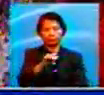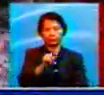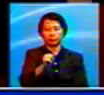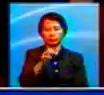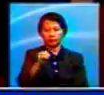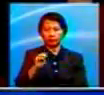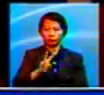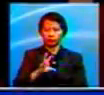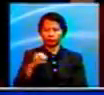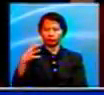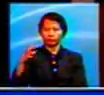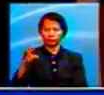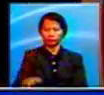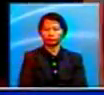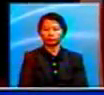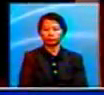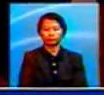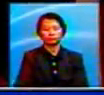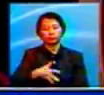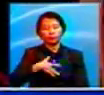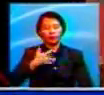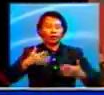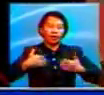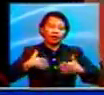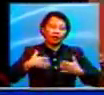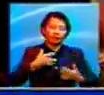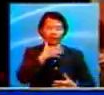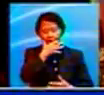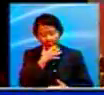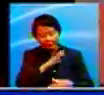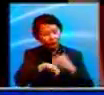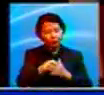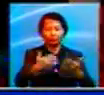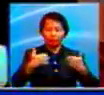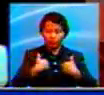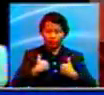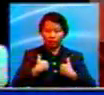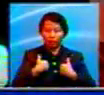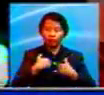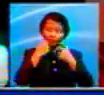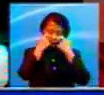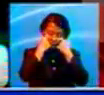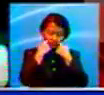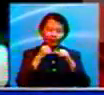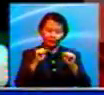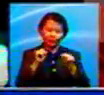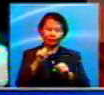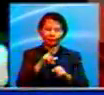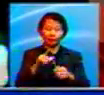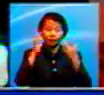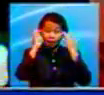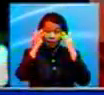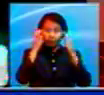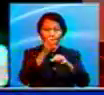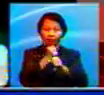MSEM 2014. Rasanya gembira pada suka, gembira sedih semua ada. Rasa terharu juga lah boleh ni. Tak sangka